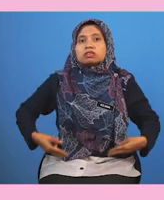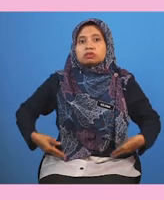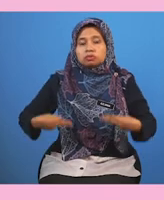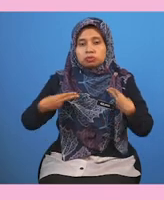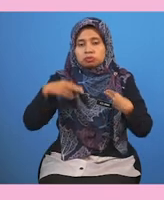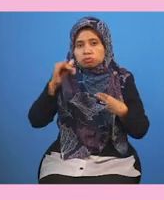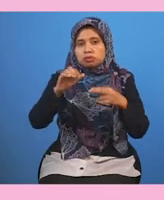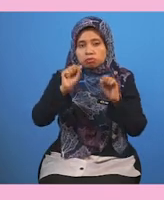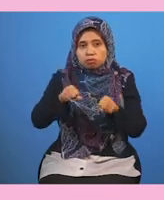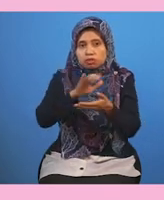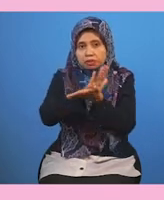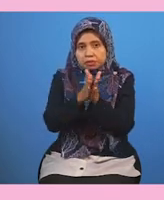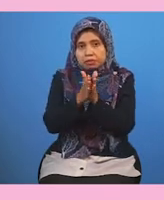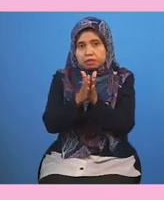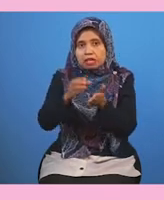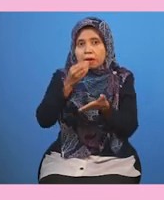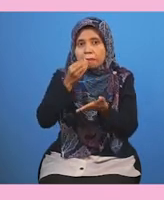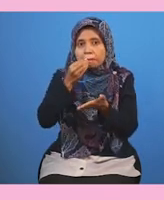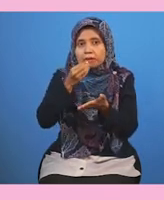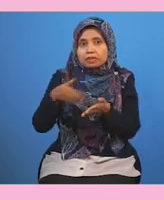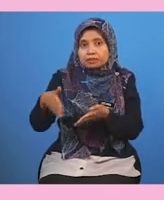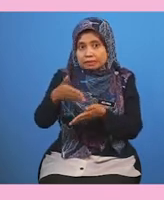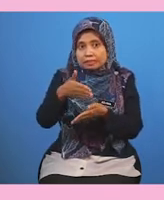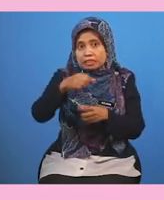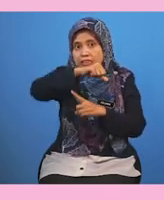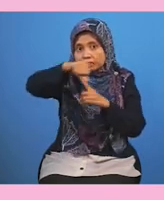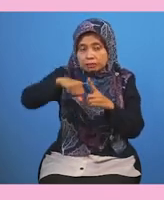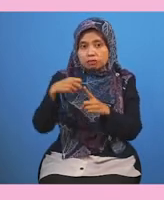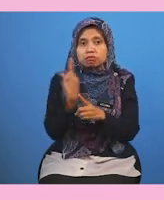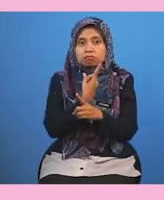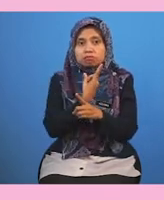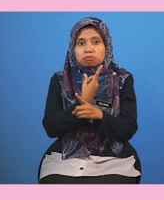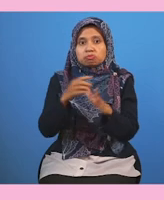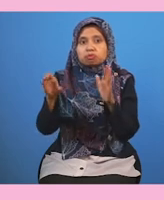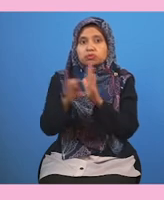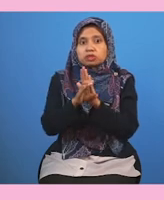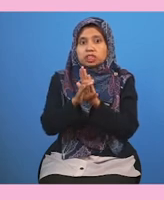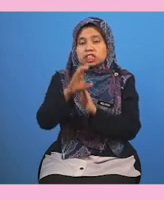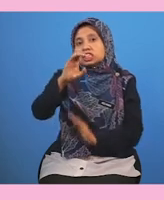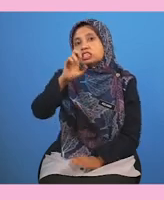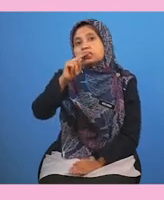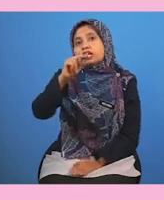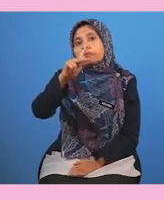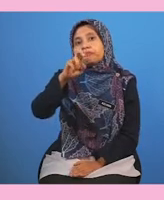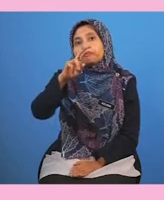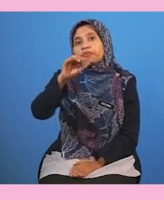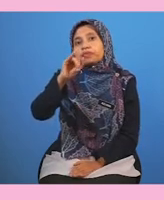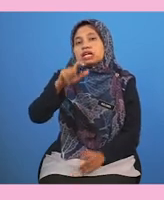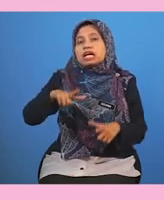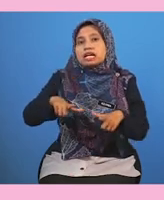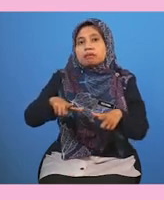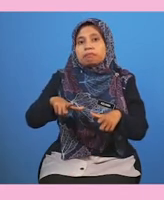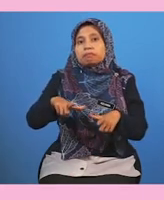yang menjadi makanan ternakan ikan di sekeliling kita. Terdiri daripada cengkerik,